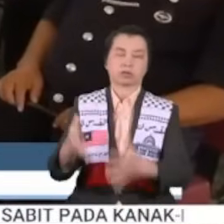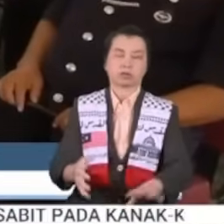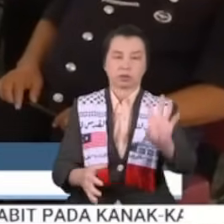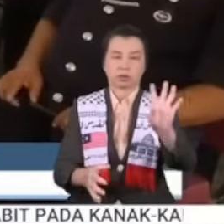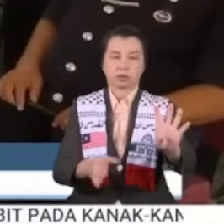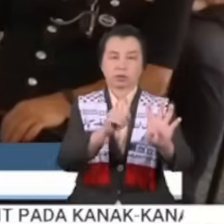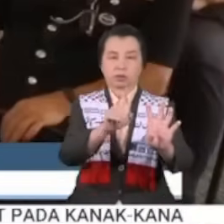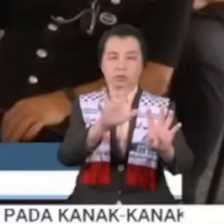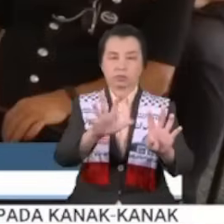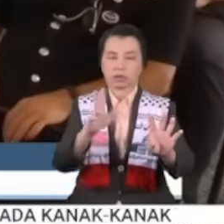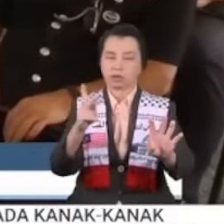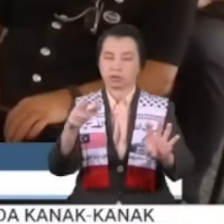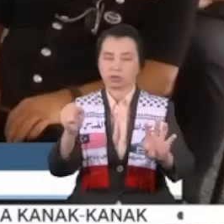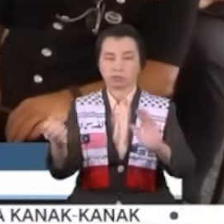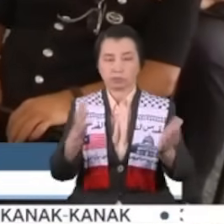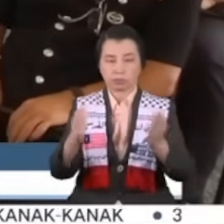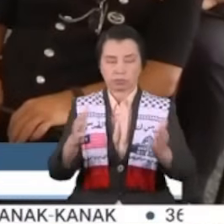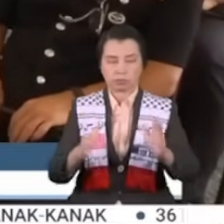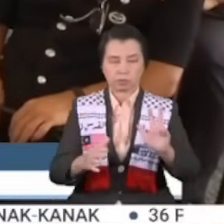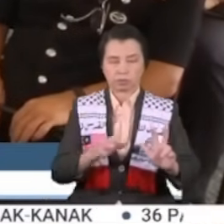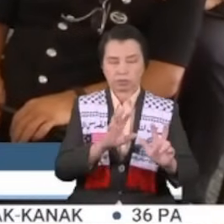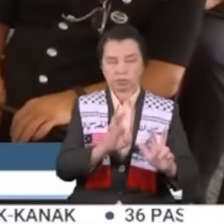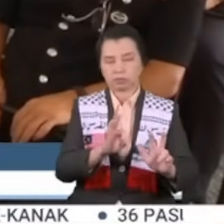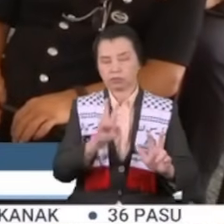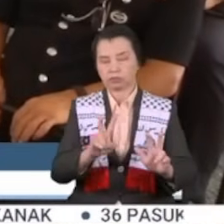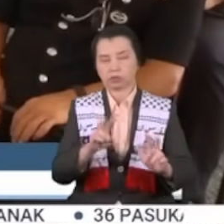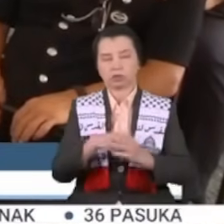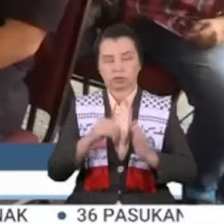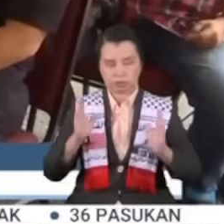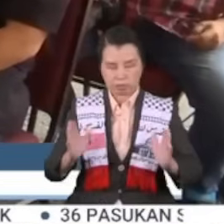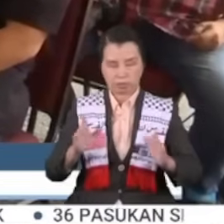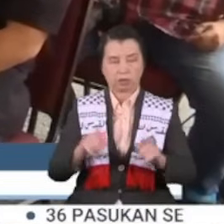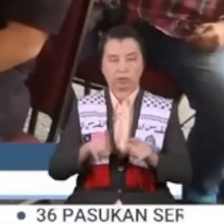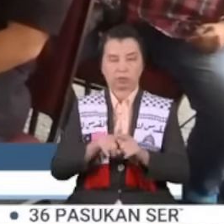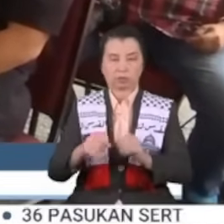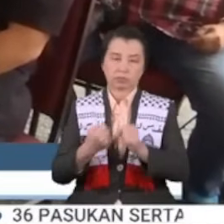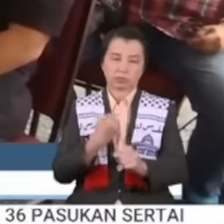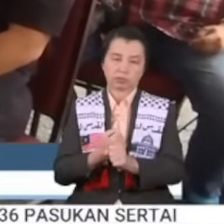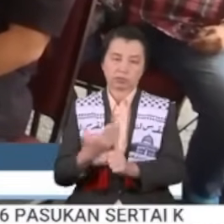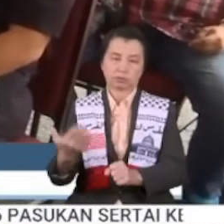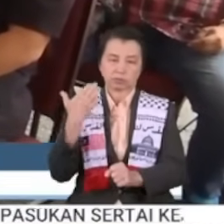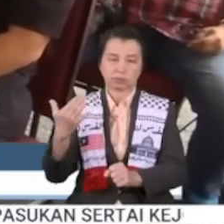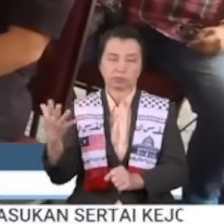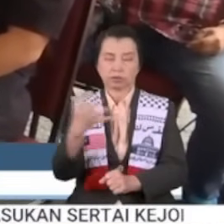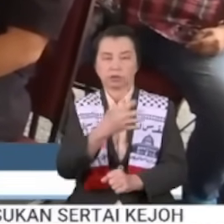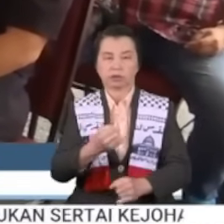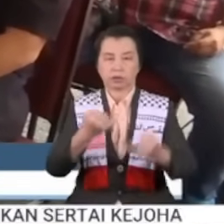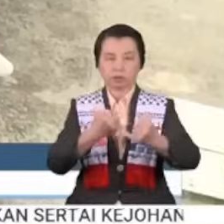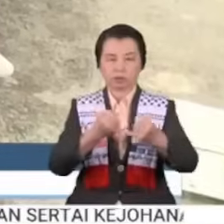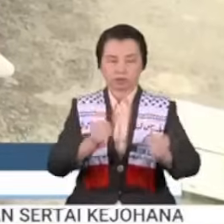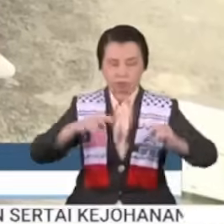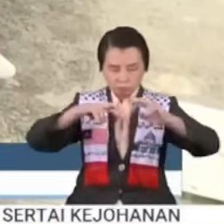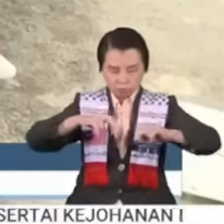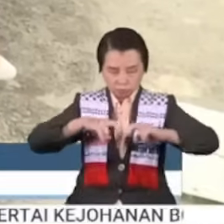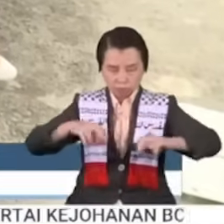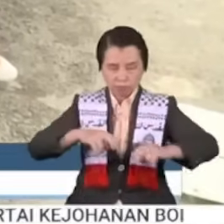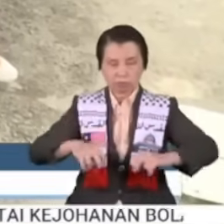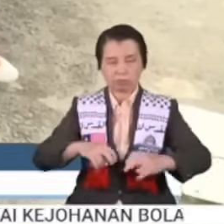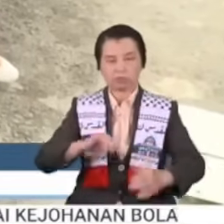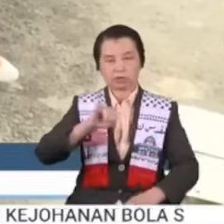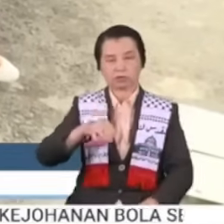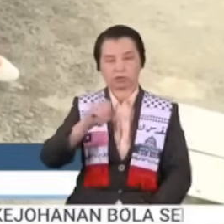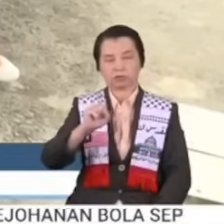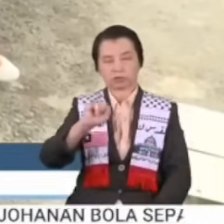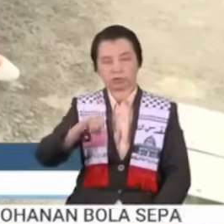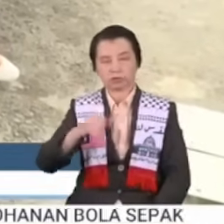415 kes berbanding 392 kes dalam tempoh yang sama tahun lalu Selain itu jabatan siasatan jenayah komersal